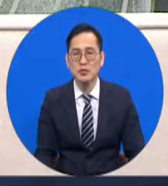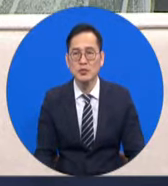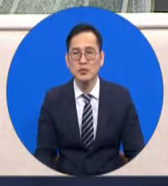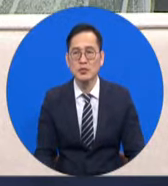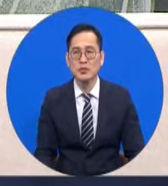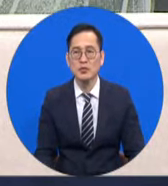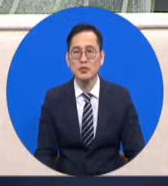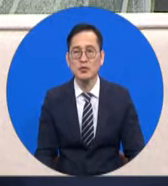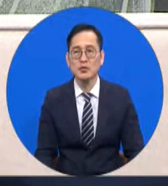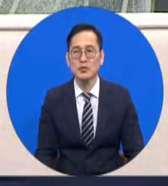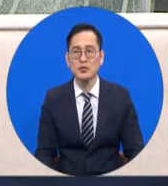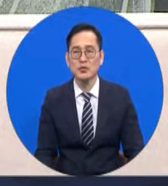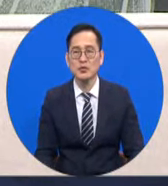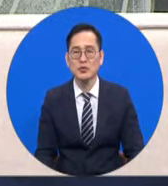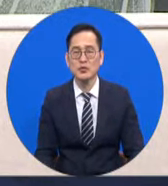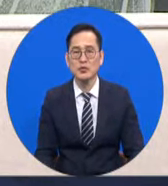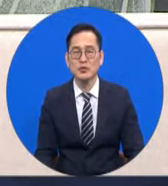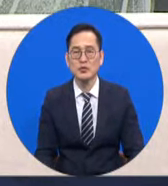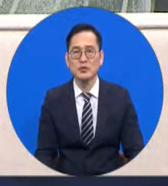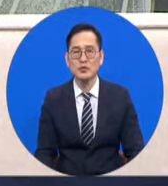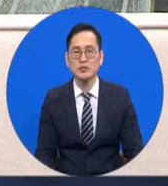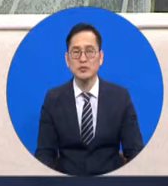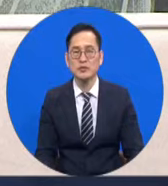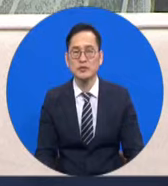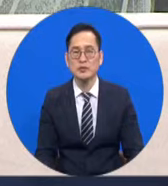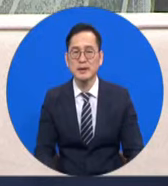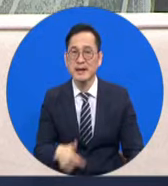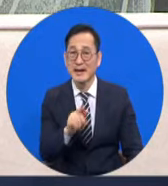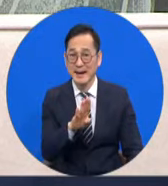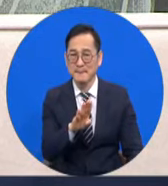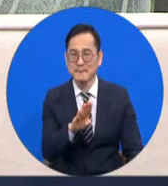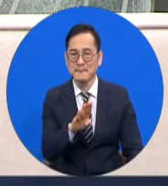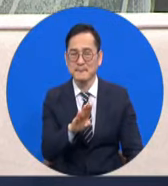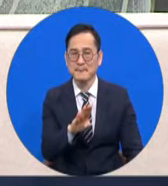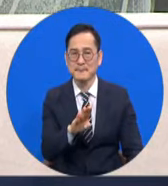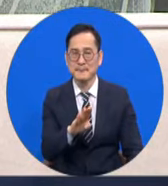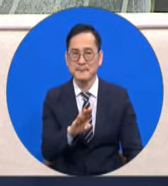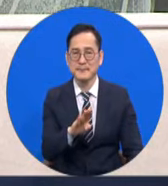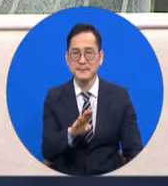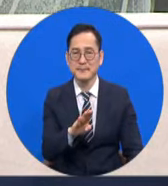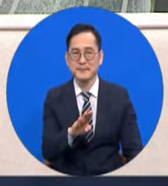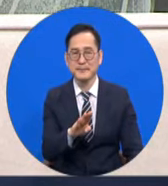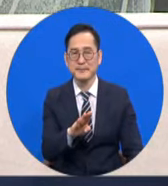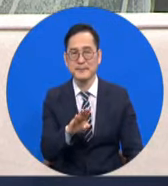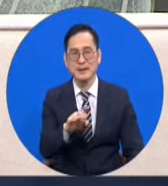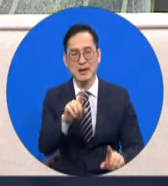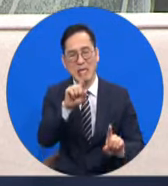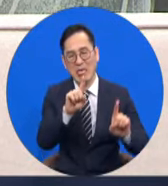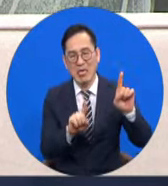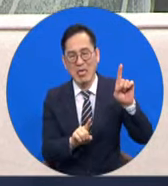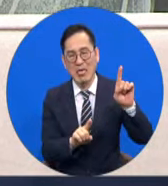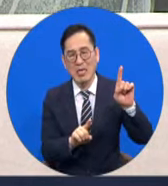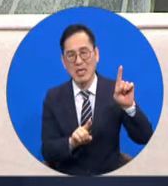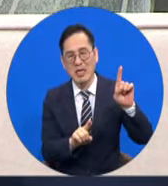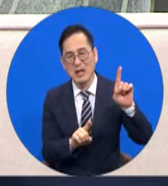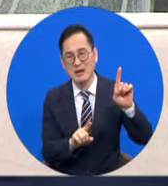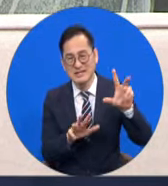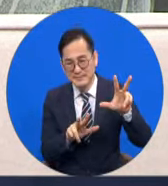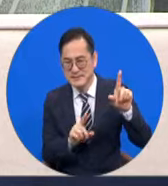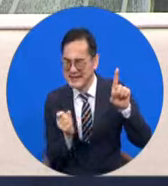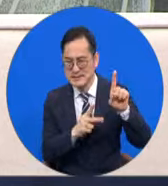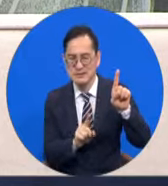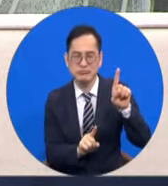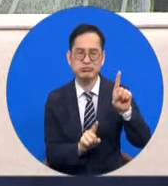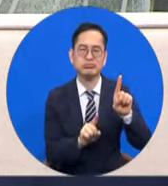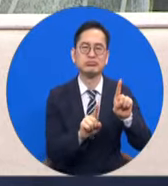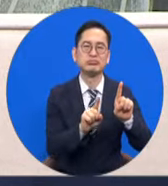국민의힘에 이뤄지고 갑이 불리해졌다. 이런 부분이 있기 때문에 그렇기 때문에 김병민 후보가 막바지에 좀 힘들어지는 부분들이 좀 있는 것